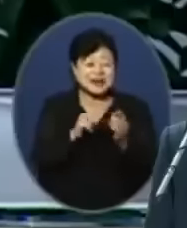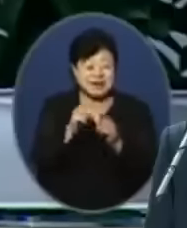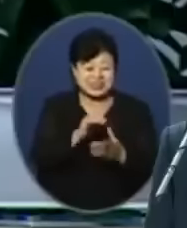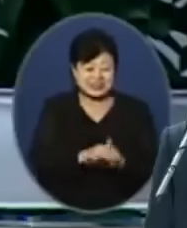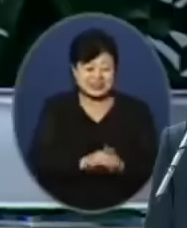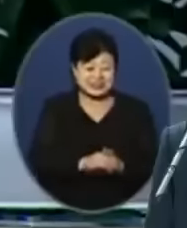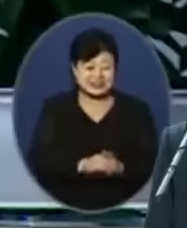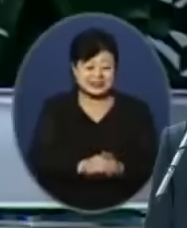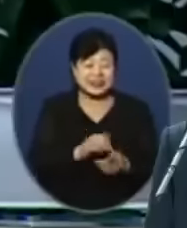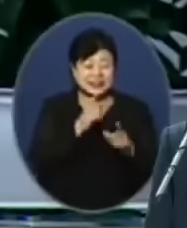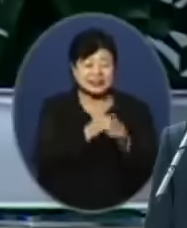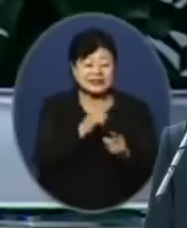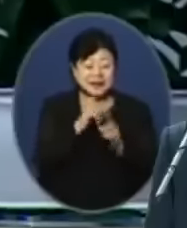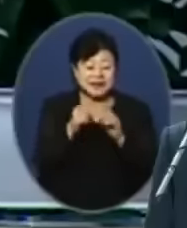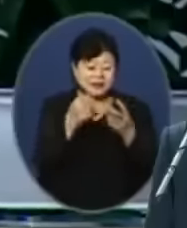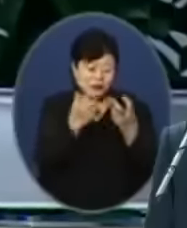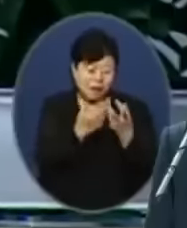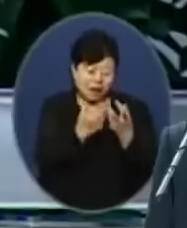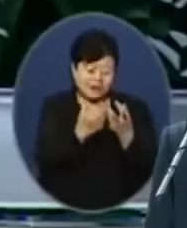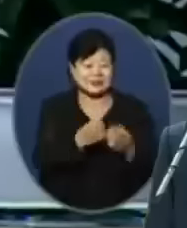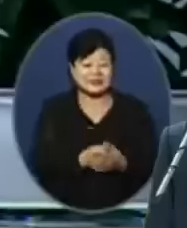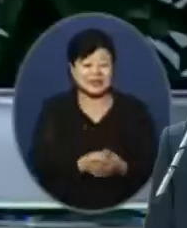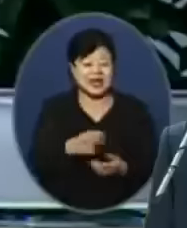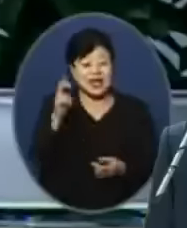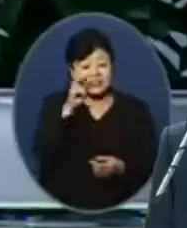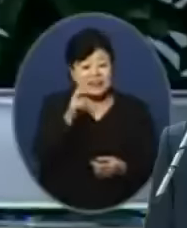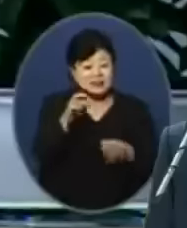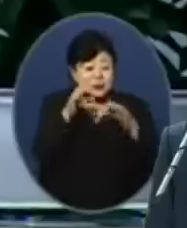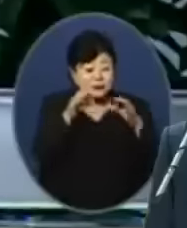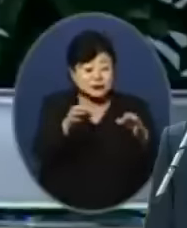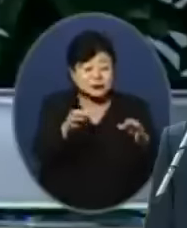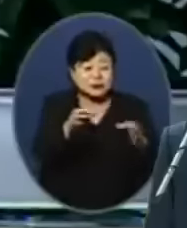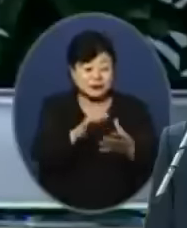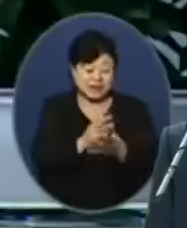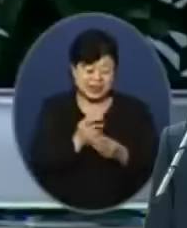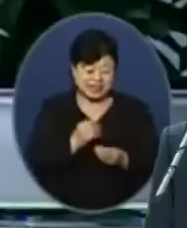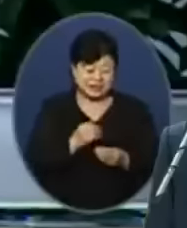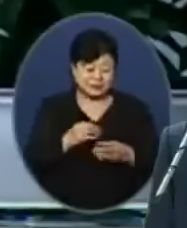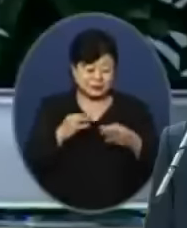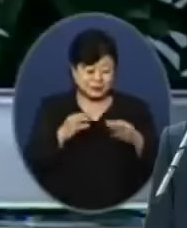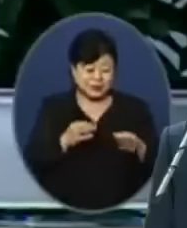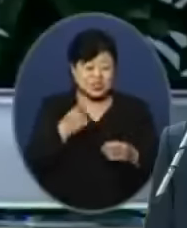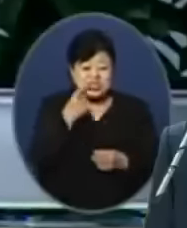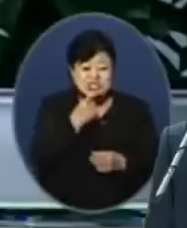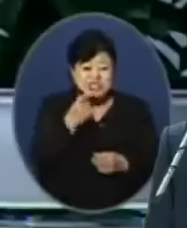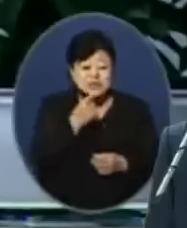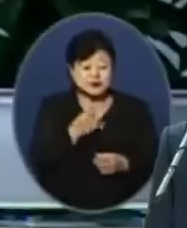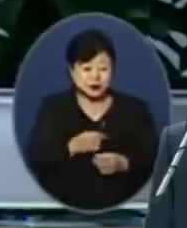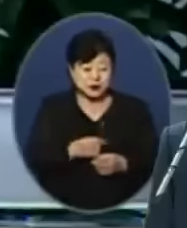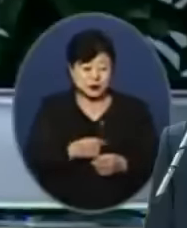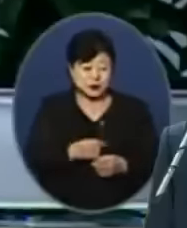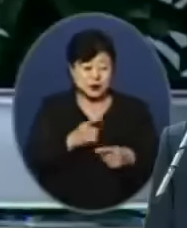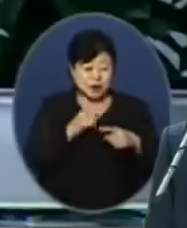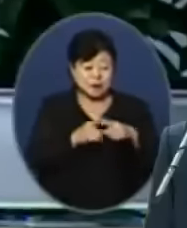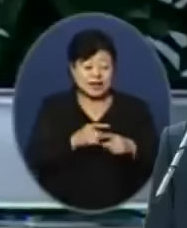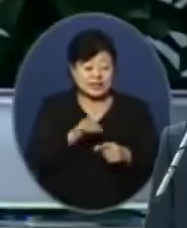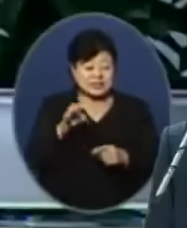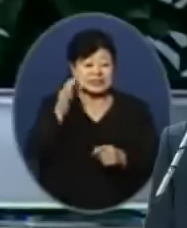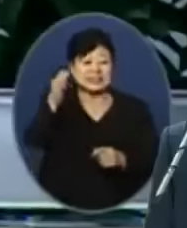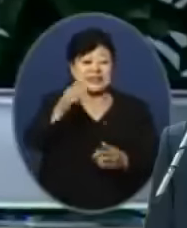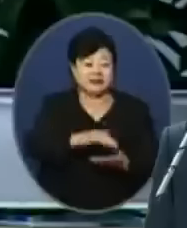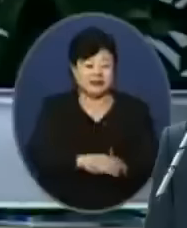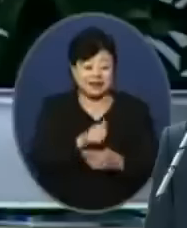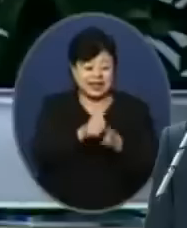말씀, 승리의 말씀이 꽉 들어차 있기 때문에 찬송을 많이 하는 분은 입술로서 늘 긍정적인 시인을 하기